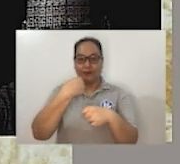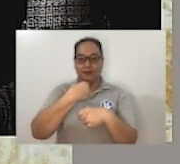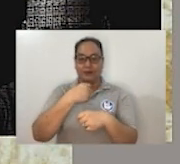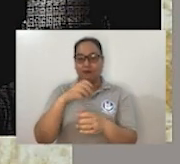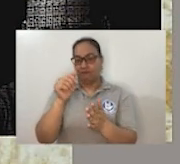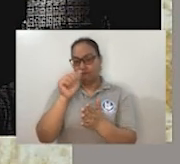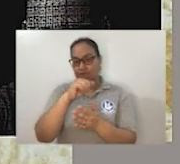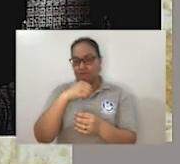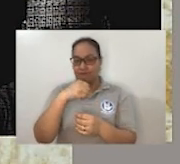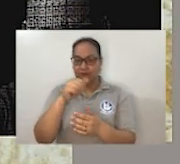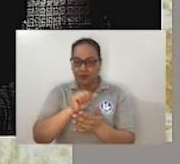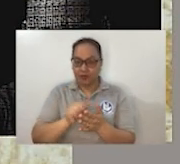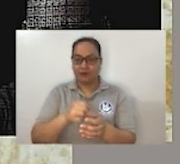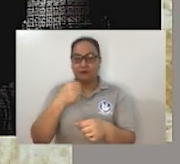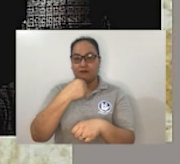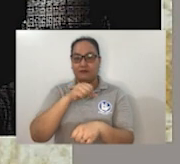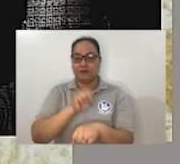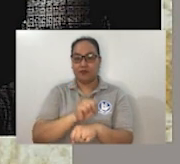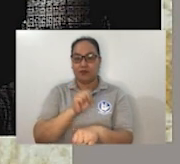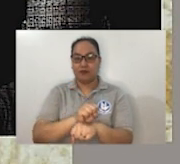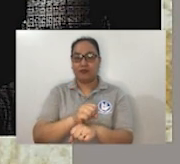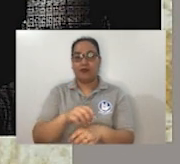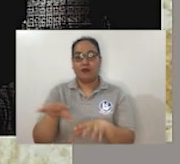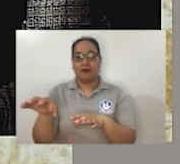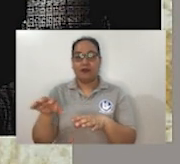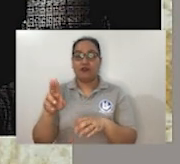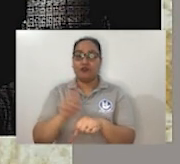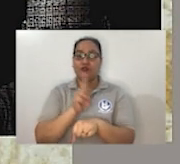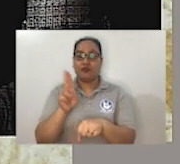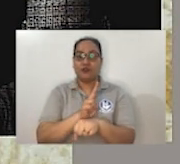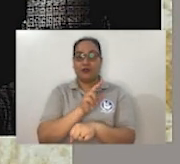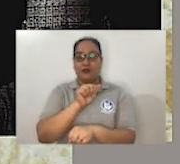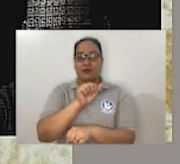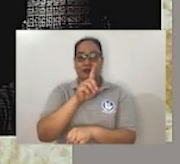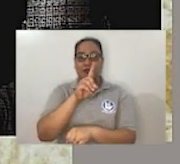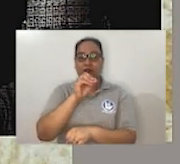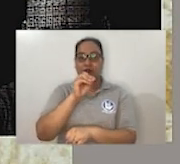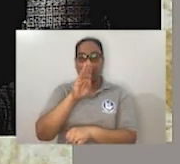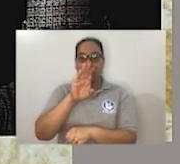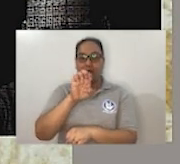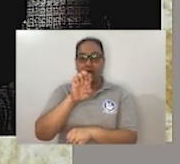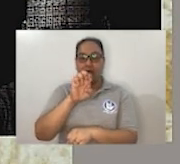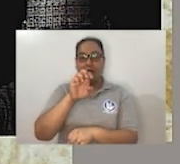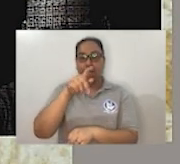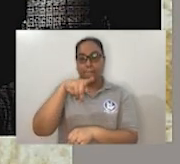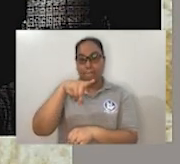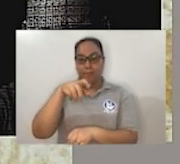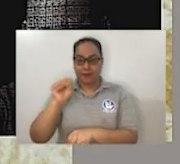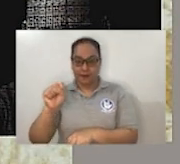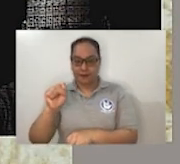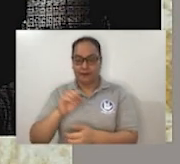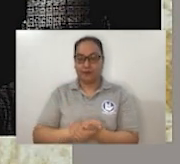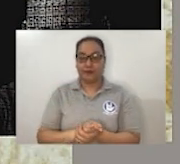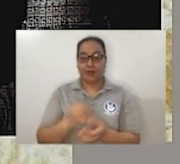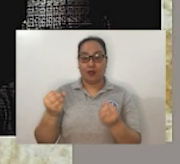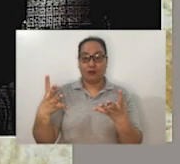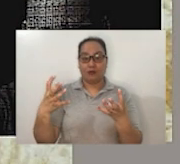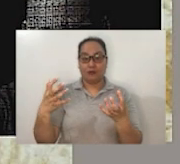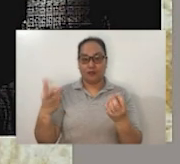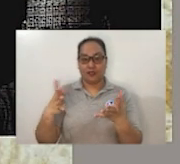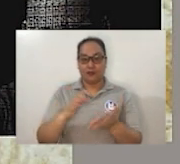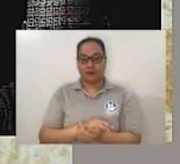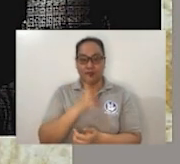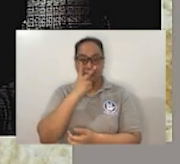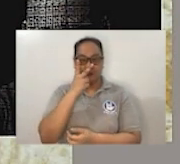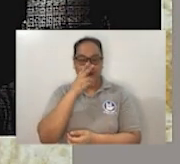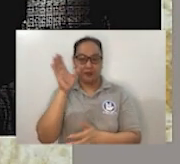photo manipulation. At kung tinatanong nyo kung paano ko sila ginawa, basta manood lang at